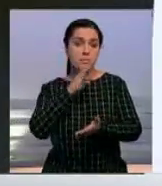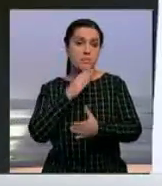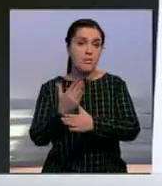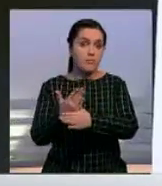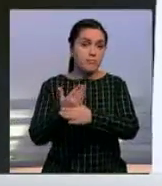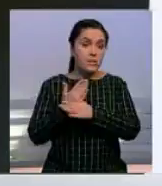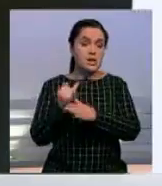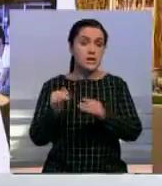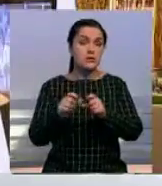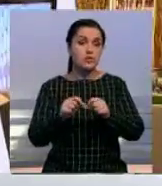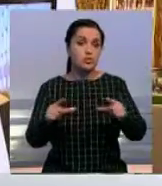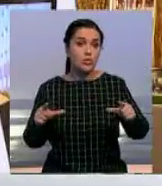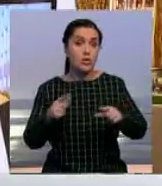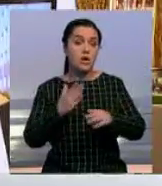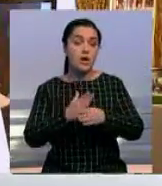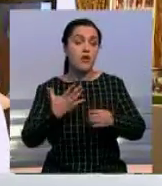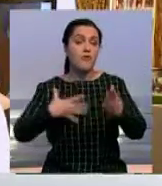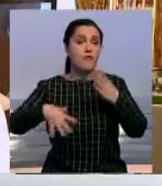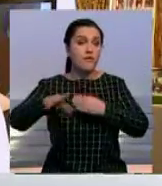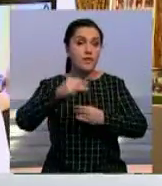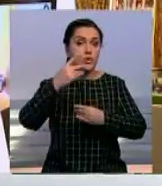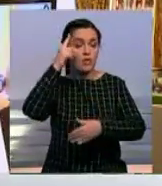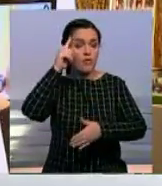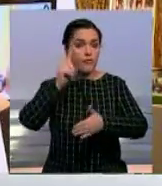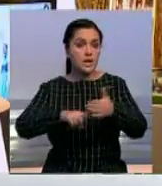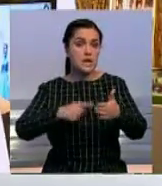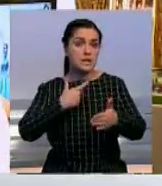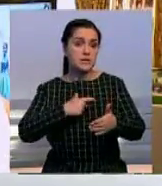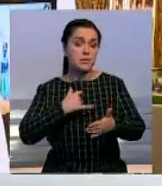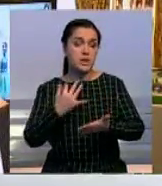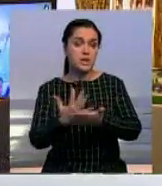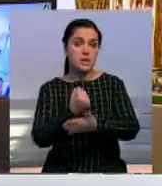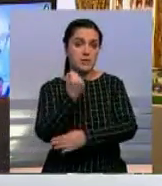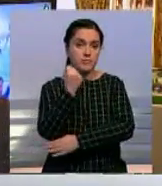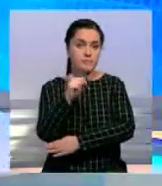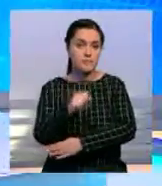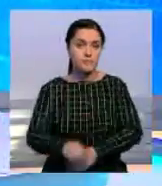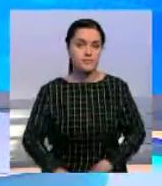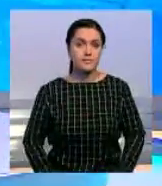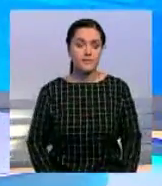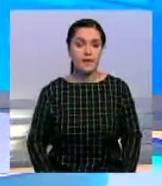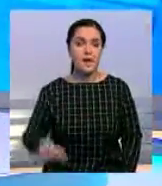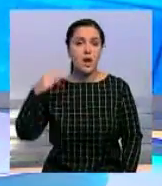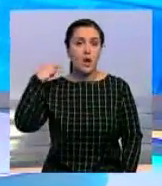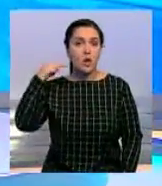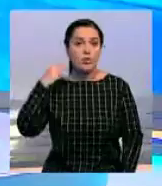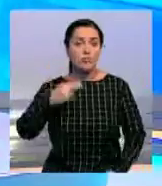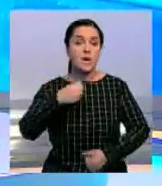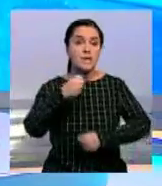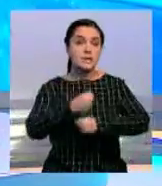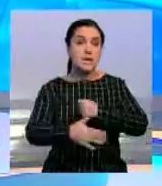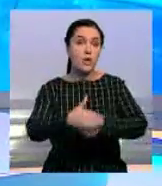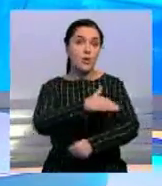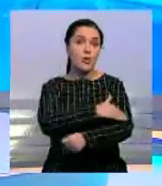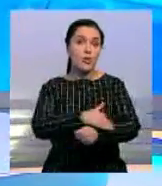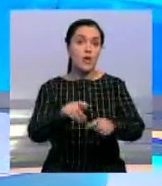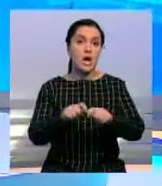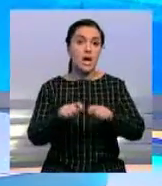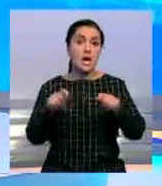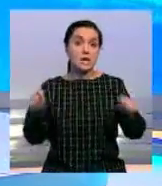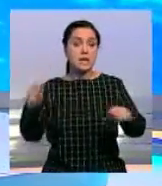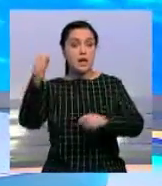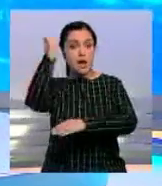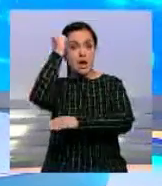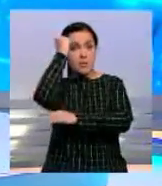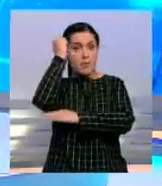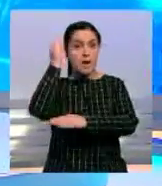им благодарна. Желаю всем верить в себя и достигать таких же побед. В Актобе на Центральном проспекте открыли стеллу.